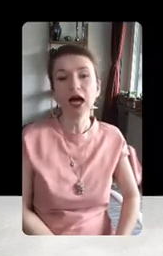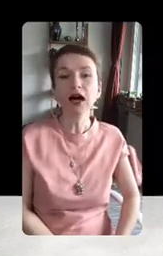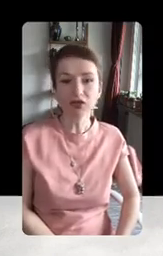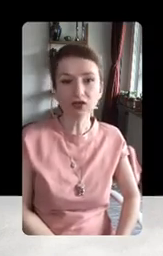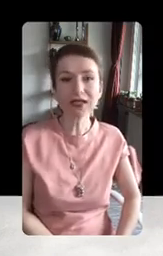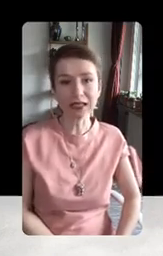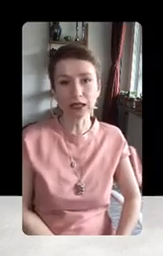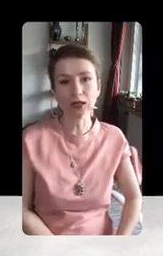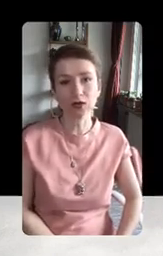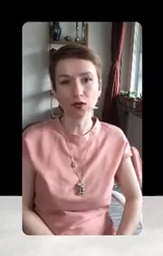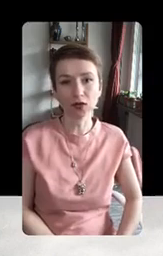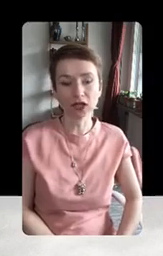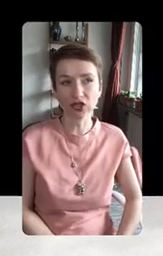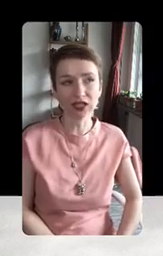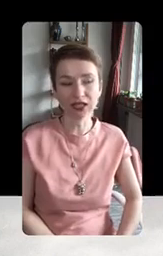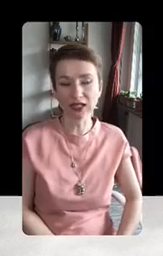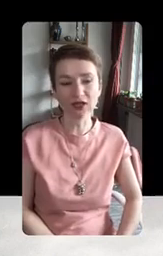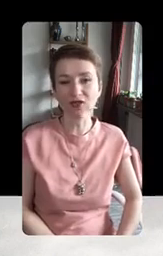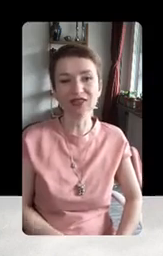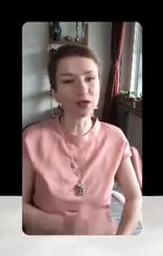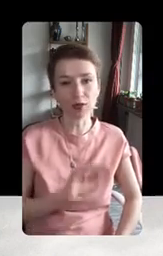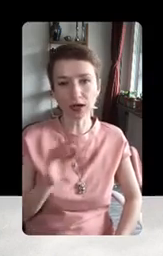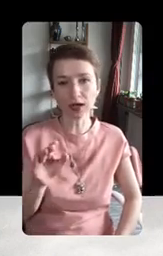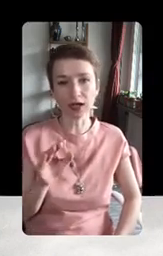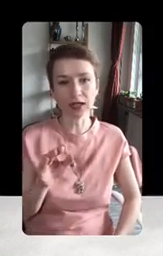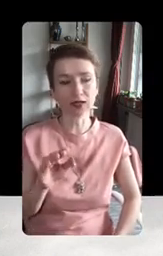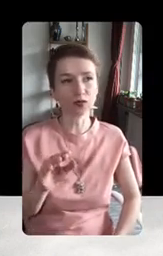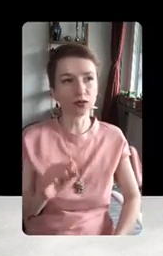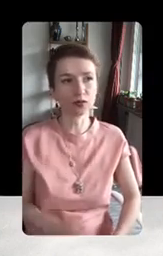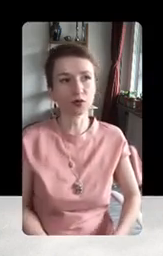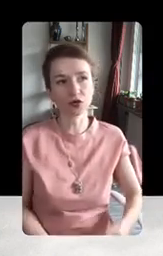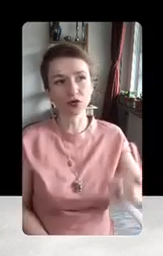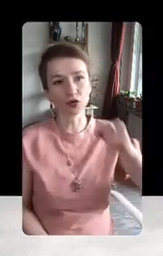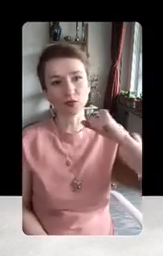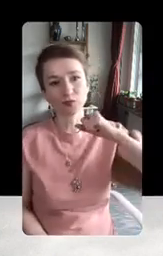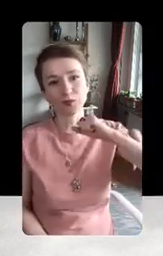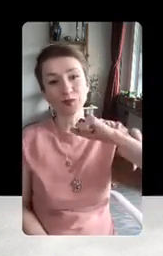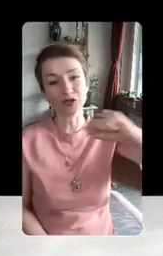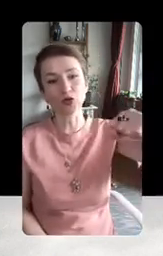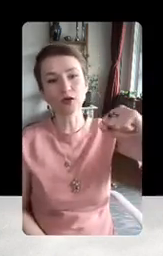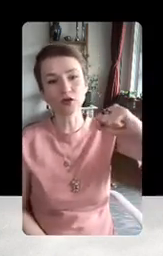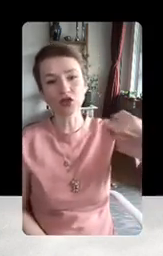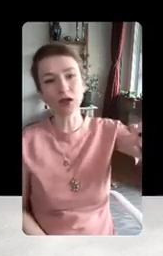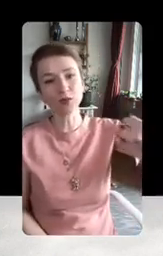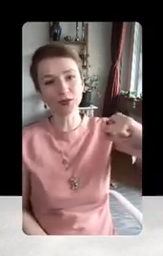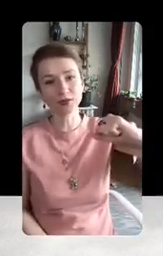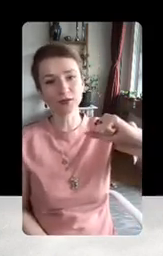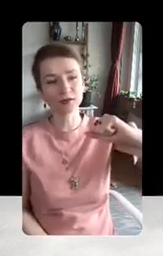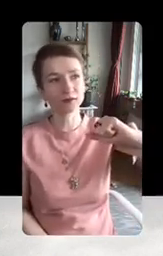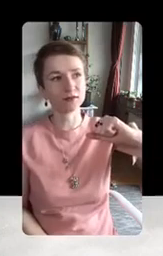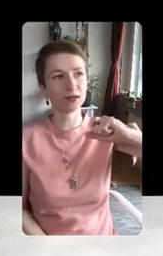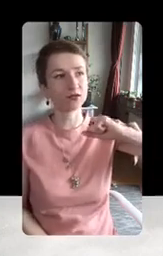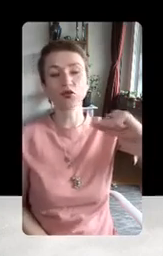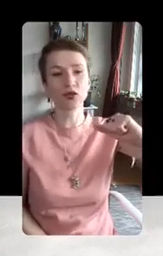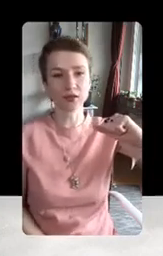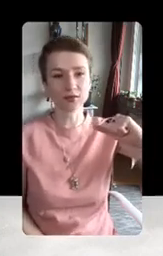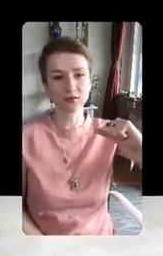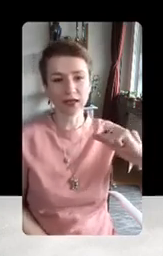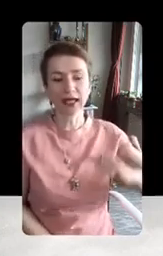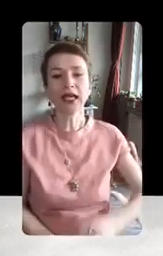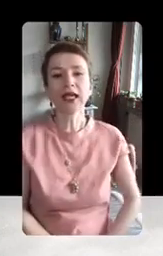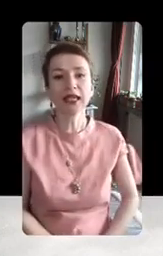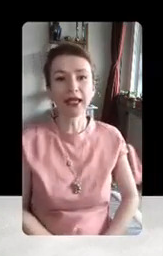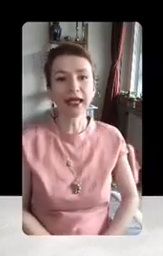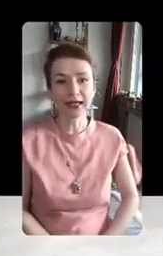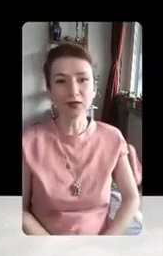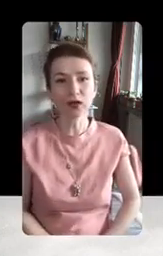брака. А в Швеции рождение детей вне брака — это был просто вот позор, штамп на всю